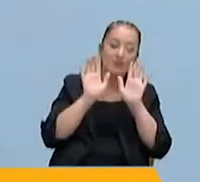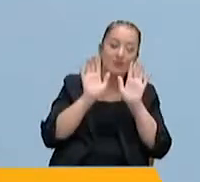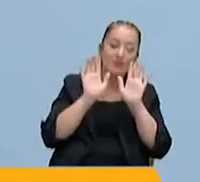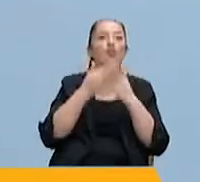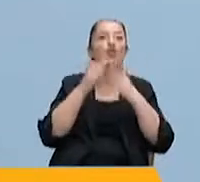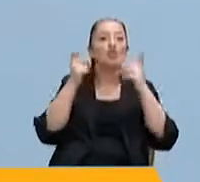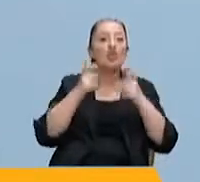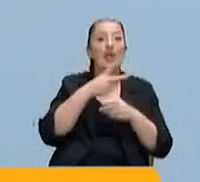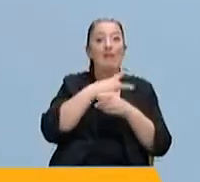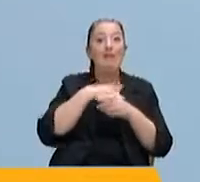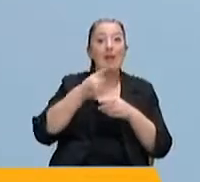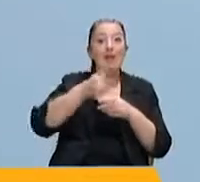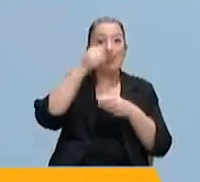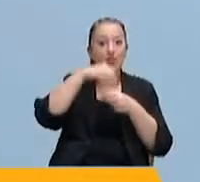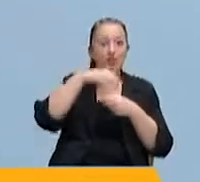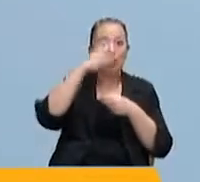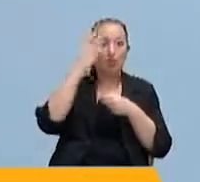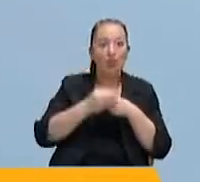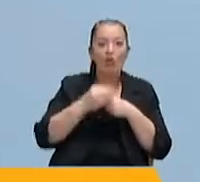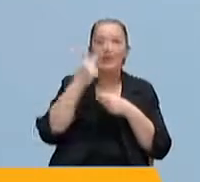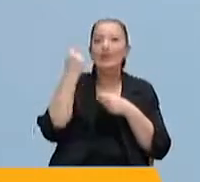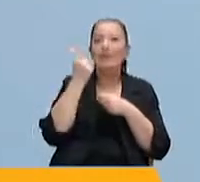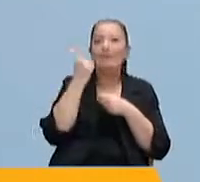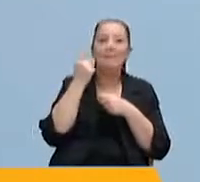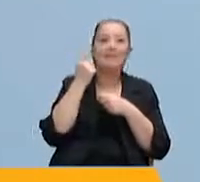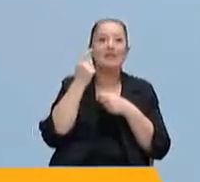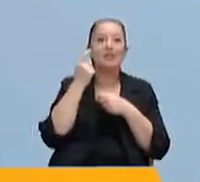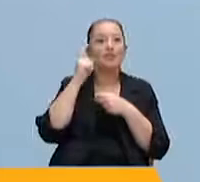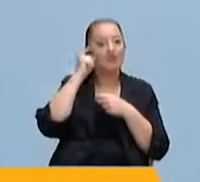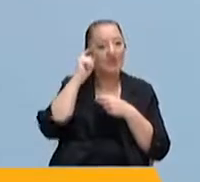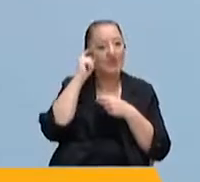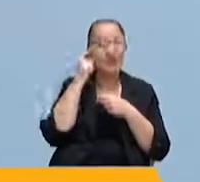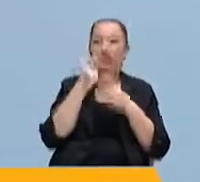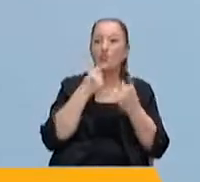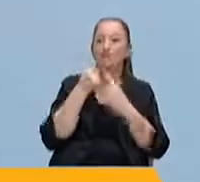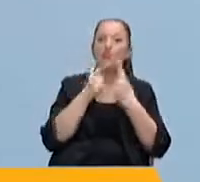Başkanı'nın da içerisinde olduğu bir istişare mekanizmasıyla çözülebileceğine inanıyorum.